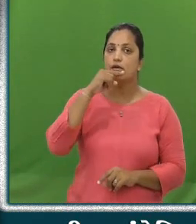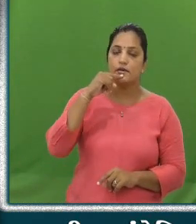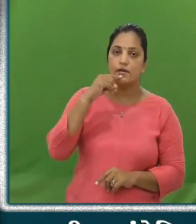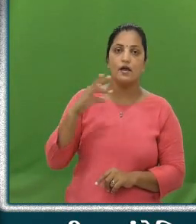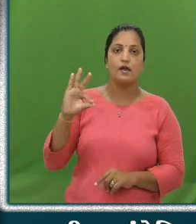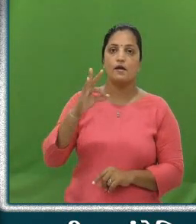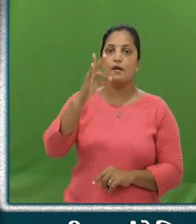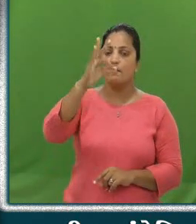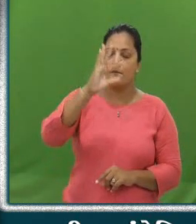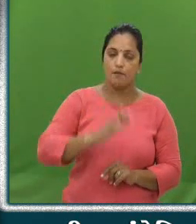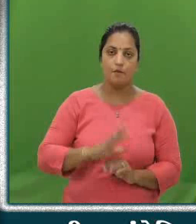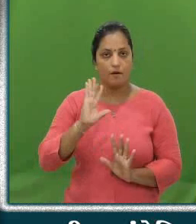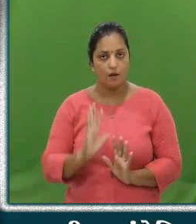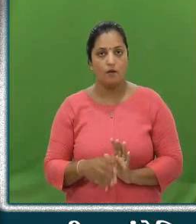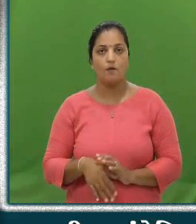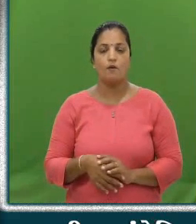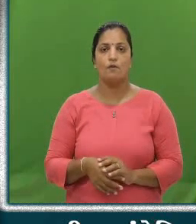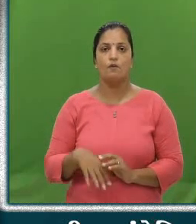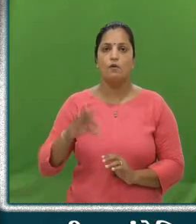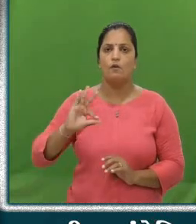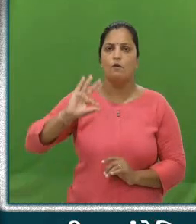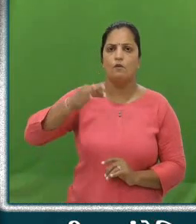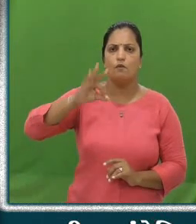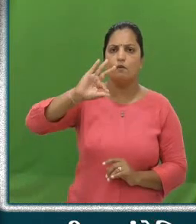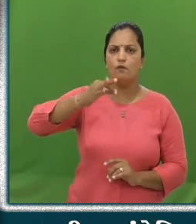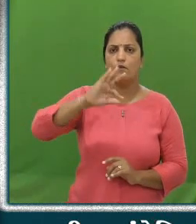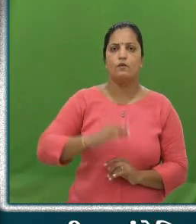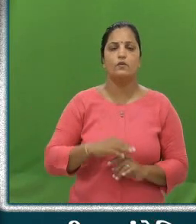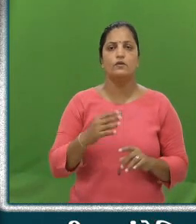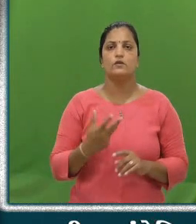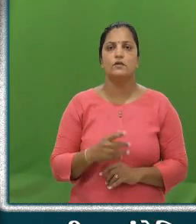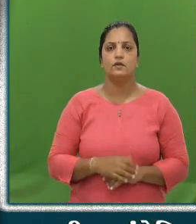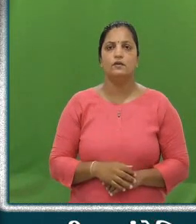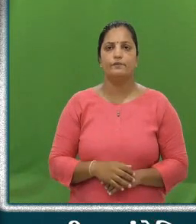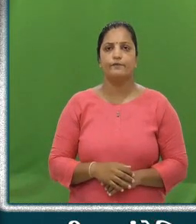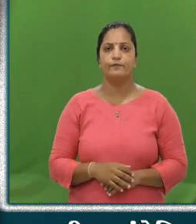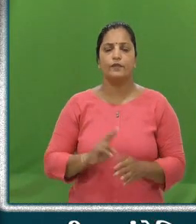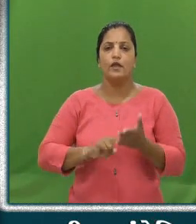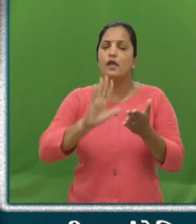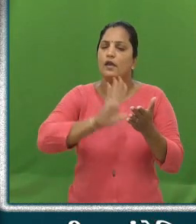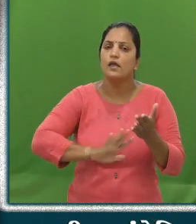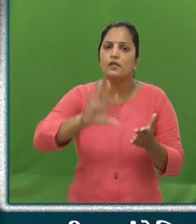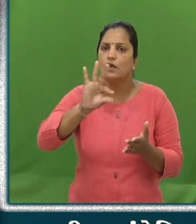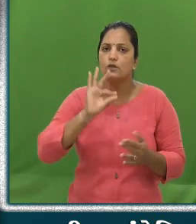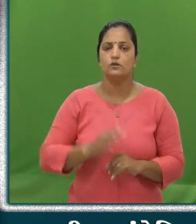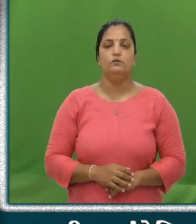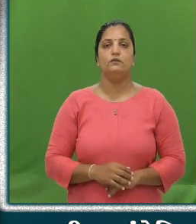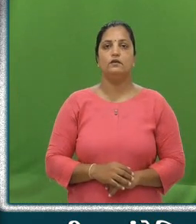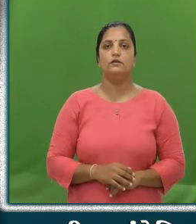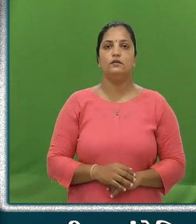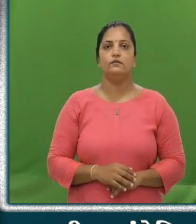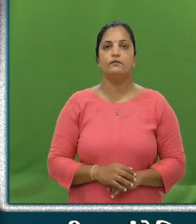કલરના ભમરા હોય છે. તો આ શું કહેવાય, તમે જોઈ શકો છો કે કઈ રીતે પ્રાકૃતિક પસંદગી થાય છે, નેચરલી